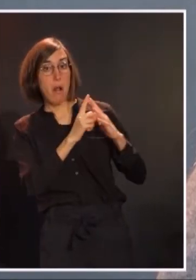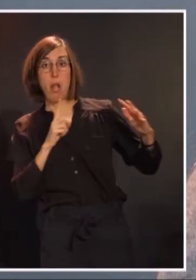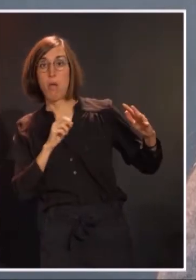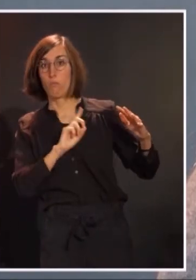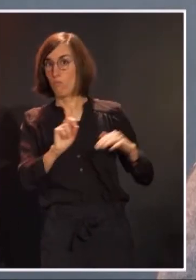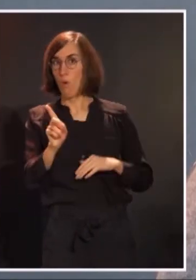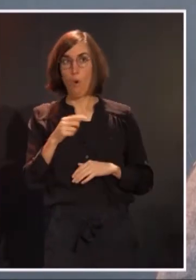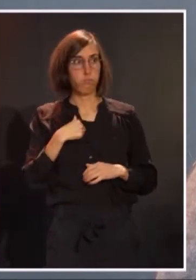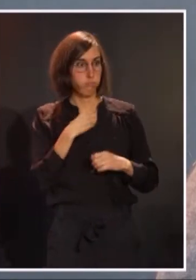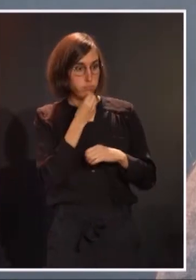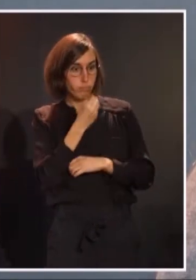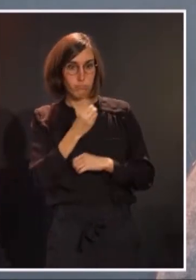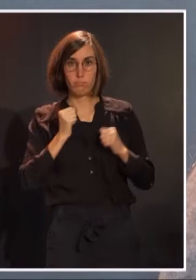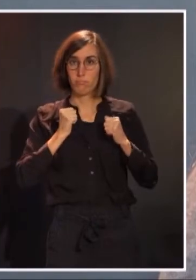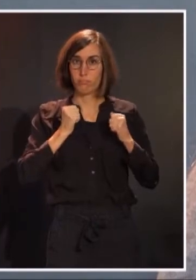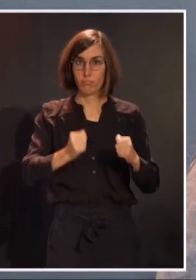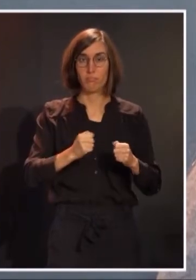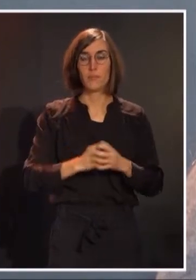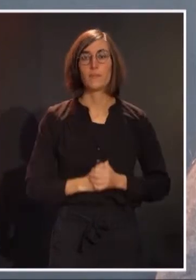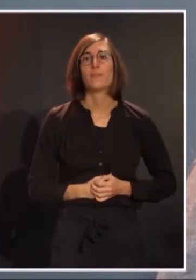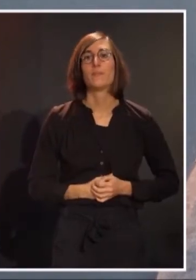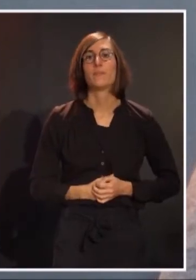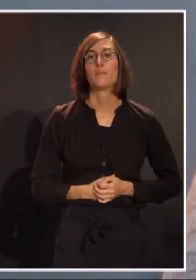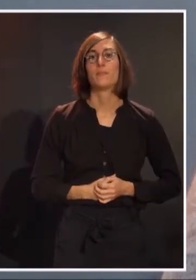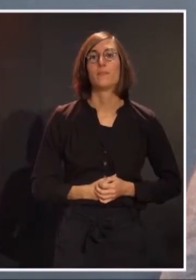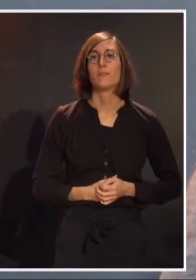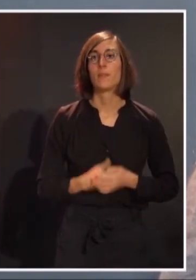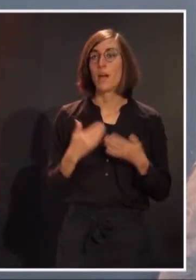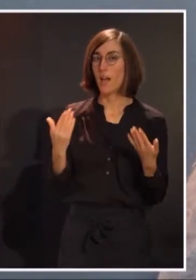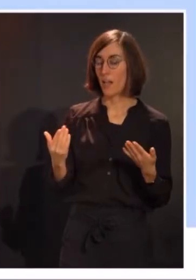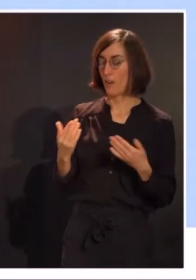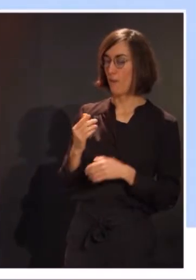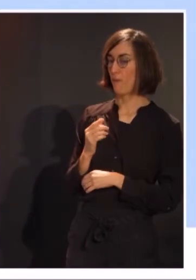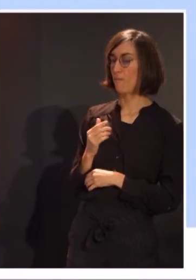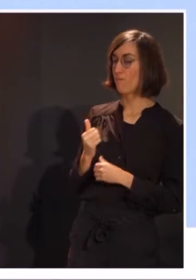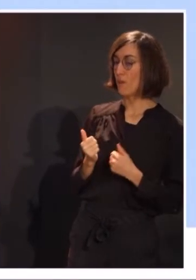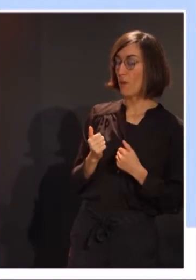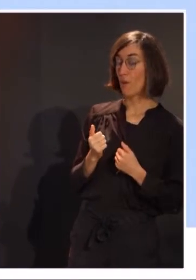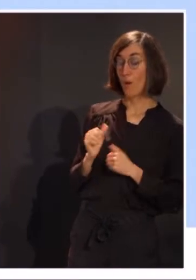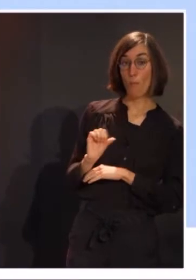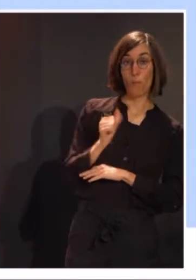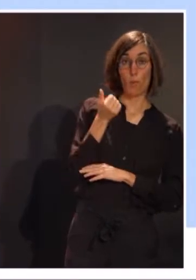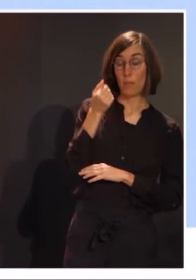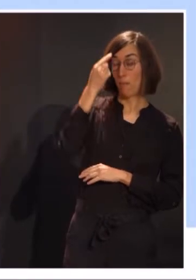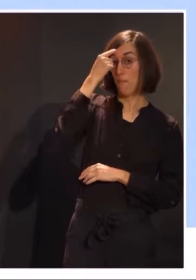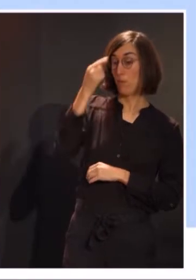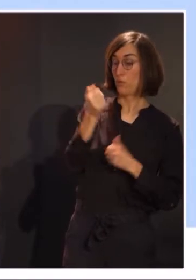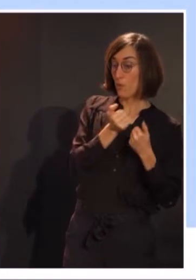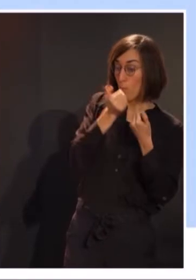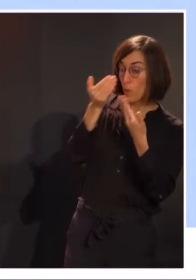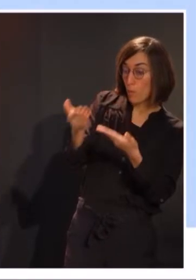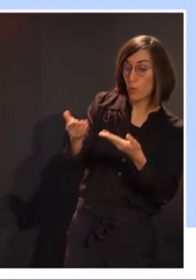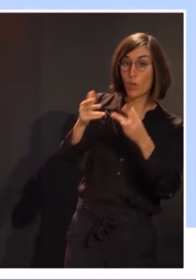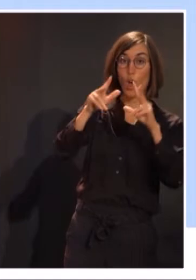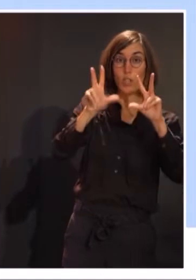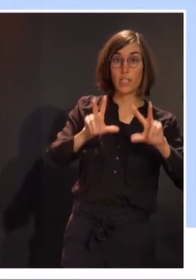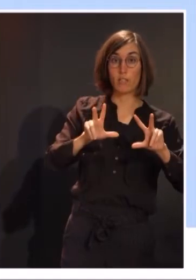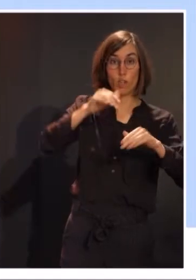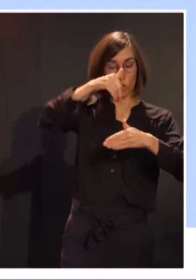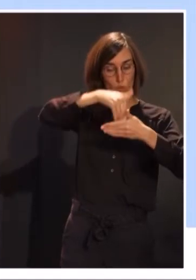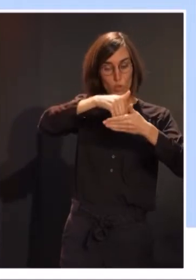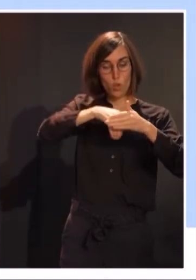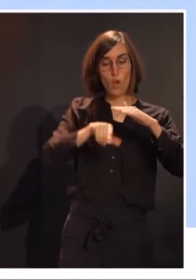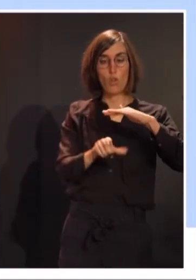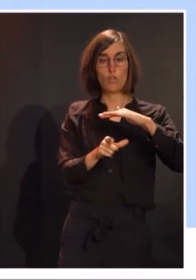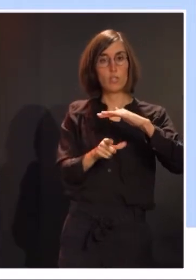accord avec Eva, le premier réflexe, en fait, ça a été de lui proposer un ordinateur avec des logiciels spécifiques et elle était tout à fait partante